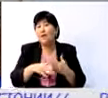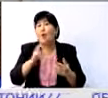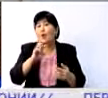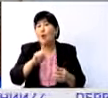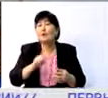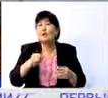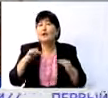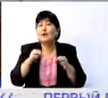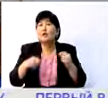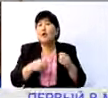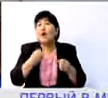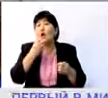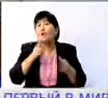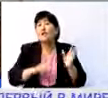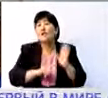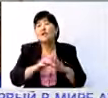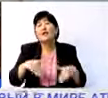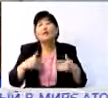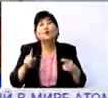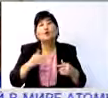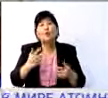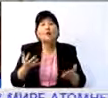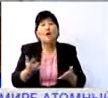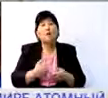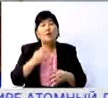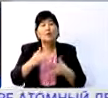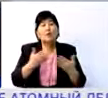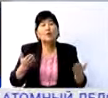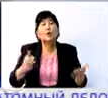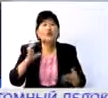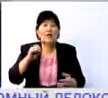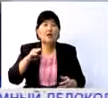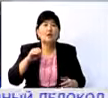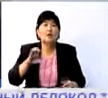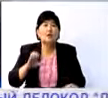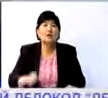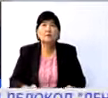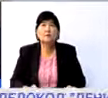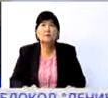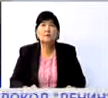и кылкобыза – хорошее начинание. Желаю, чтобы он обрел международный статус.